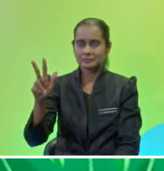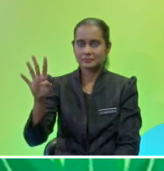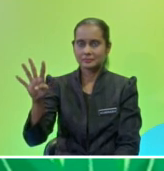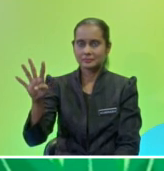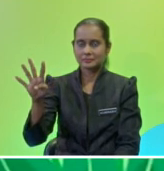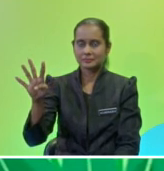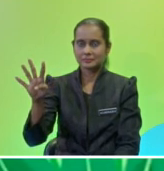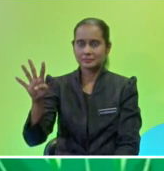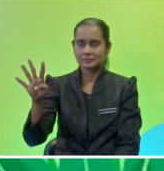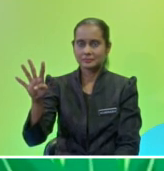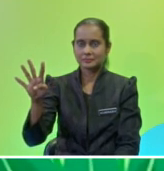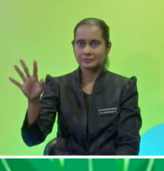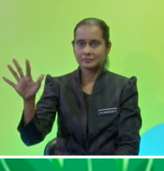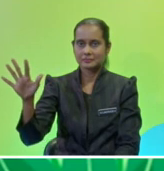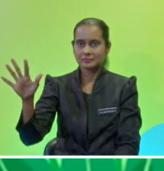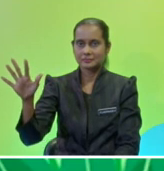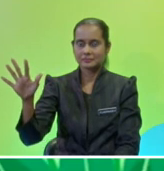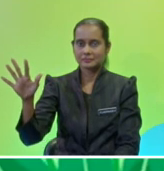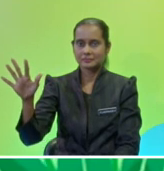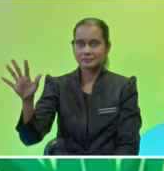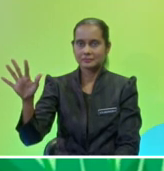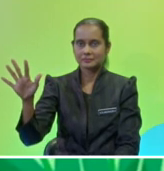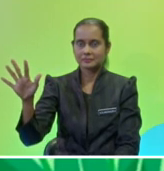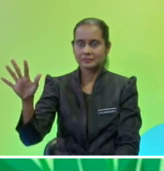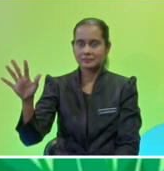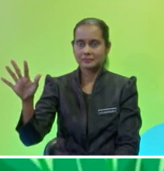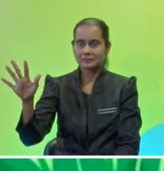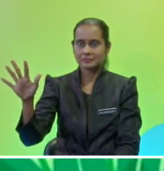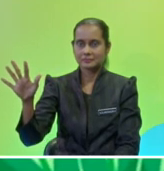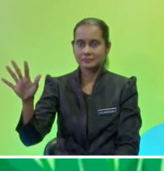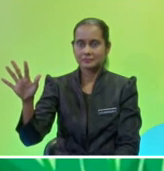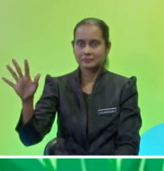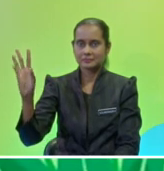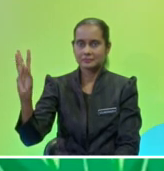empat bunga lima bunga lepas 5